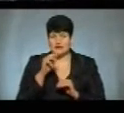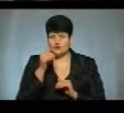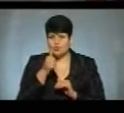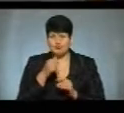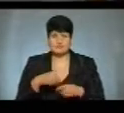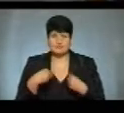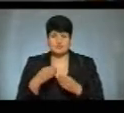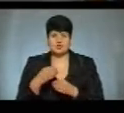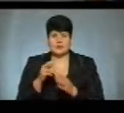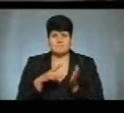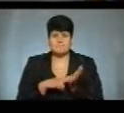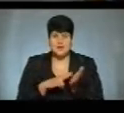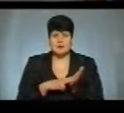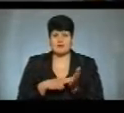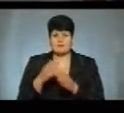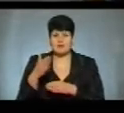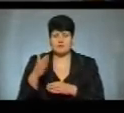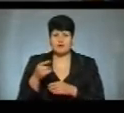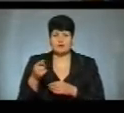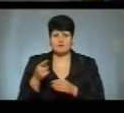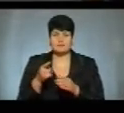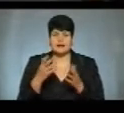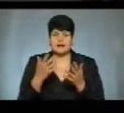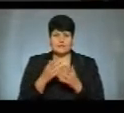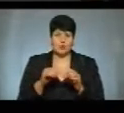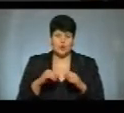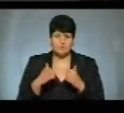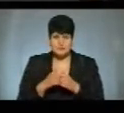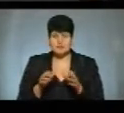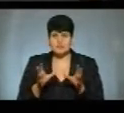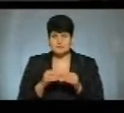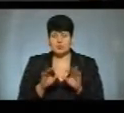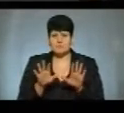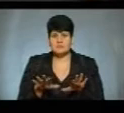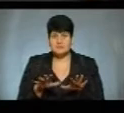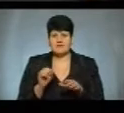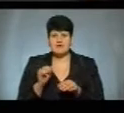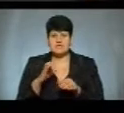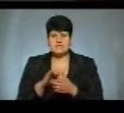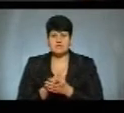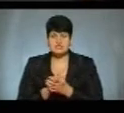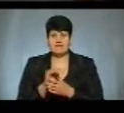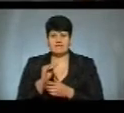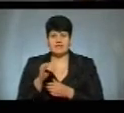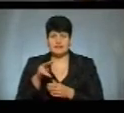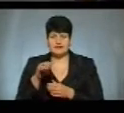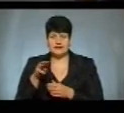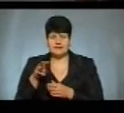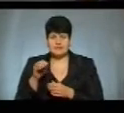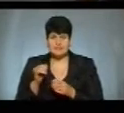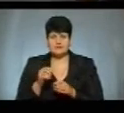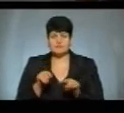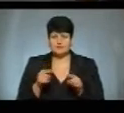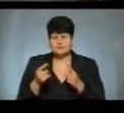прапори. Тернопільська кінокомісія спільно з місцевою асоціацією спілкою філателістів заснувала свого